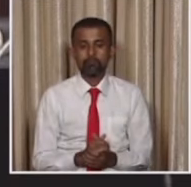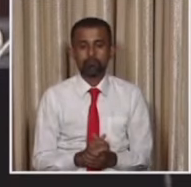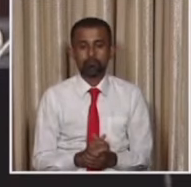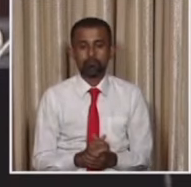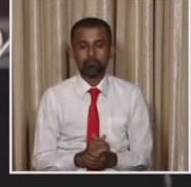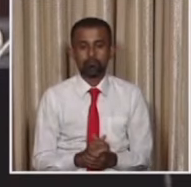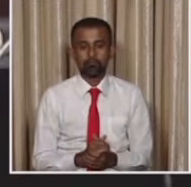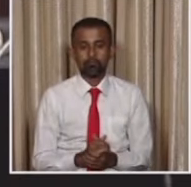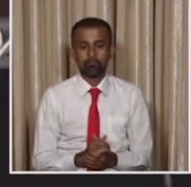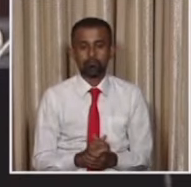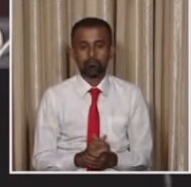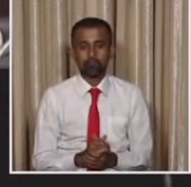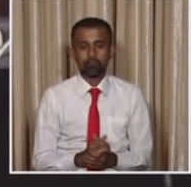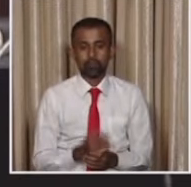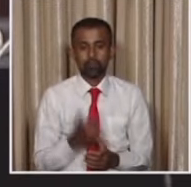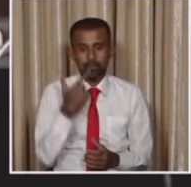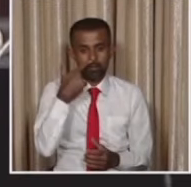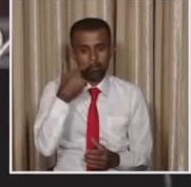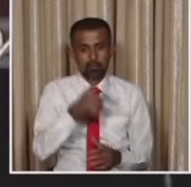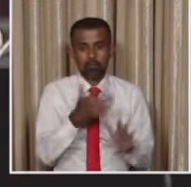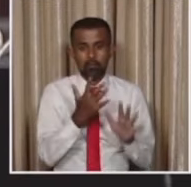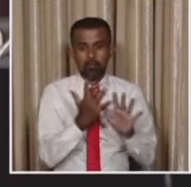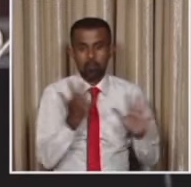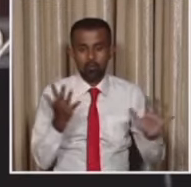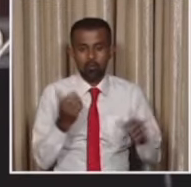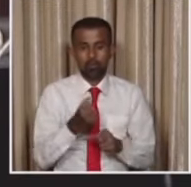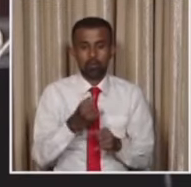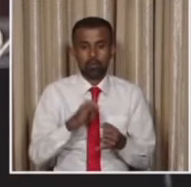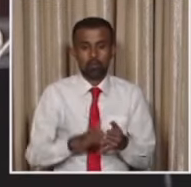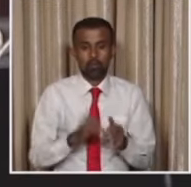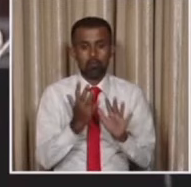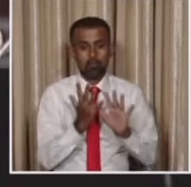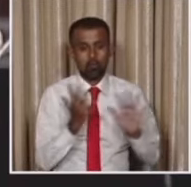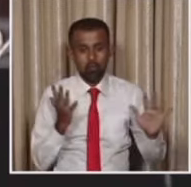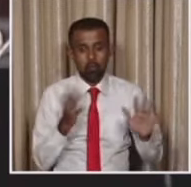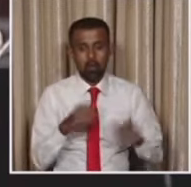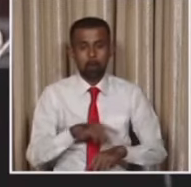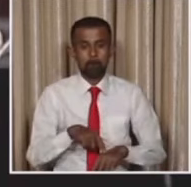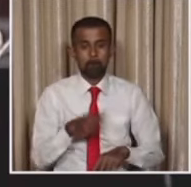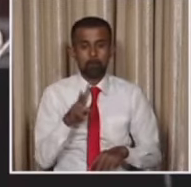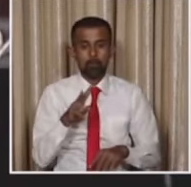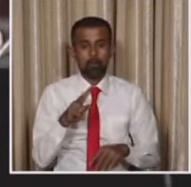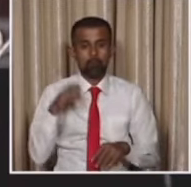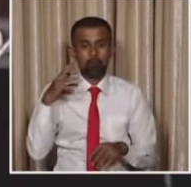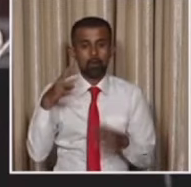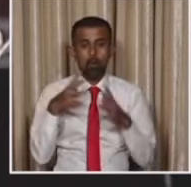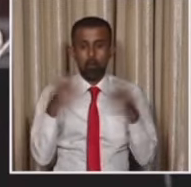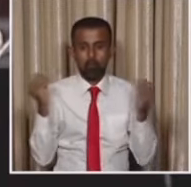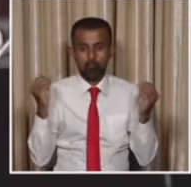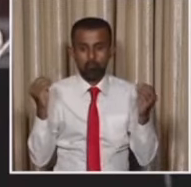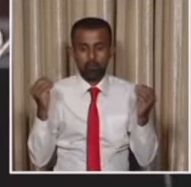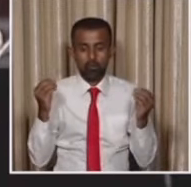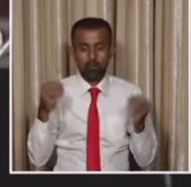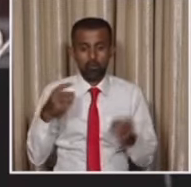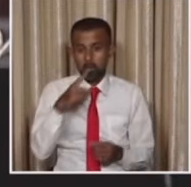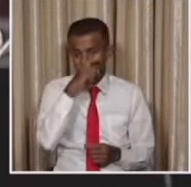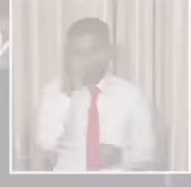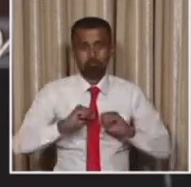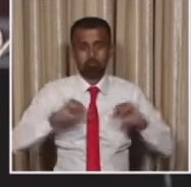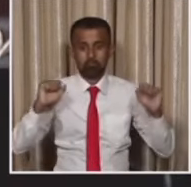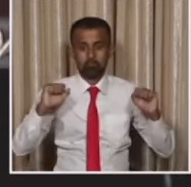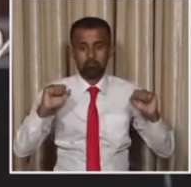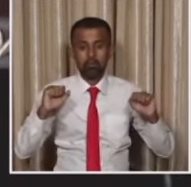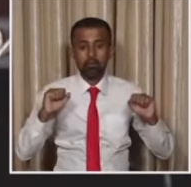අර ඉන්ධන පෝලින් තිබුණු, ගෑස් පෝලින් තිබුණු, පැය 12ක් විදුලිය කපපු, මාස 3ක් අරගලය